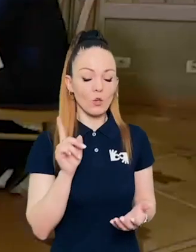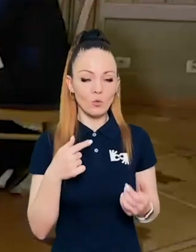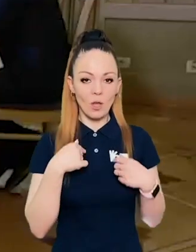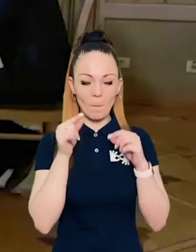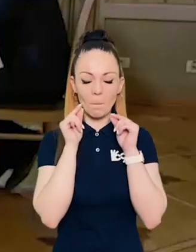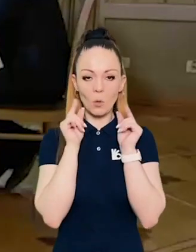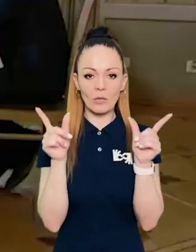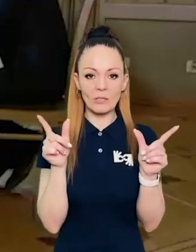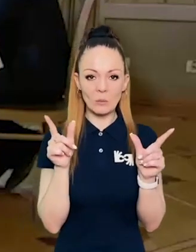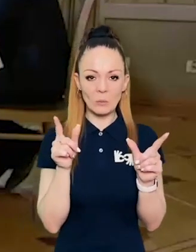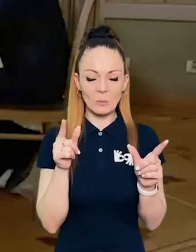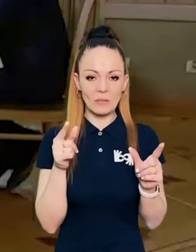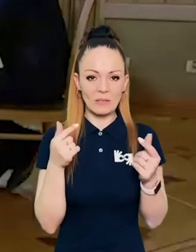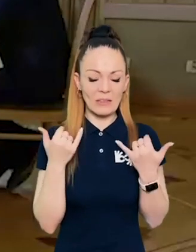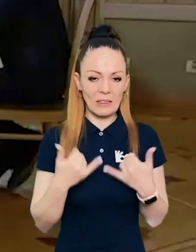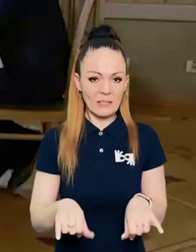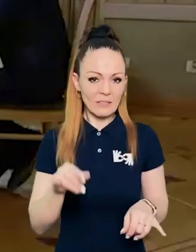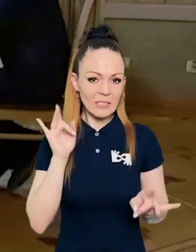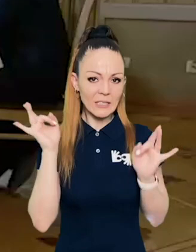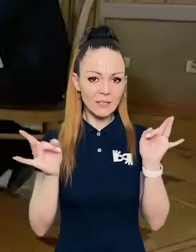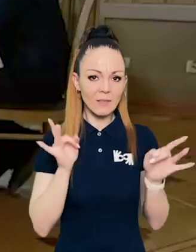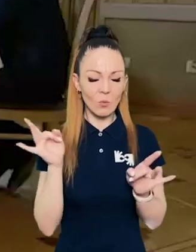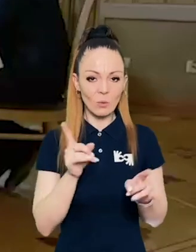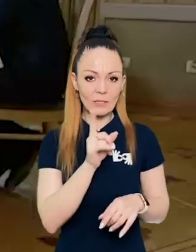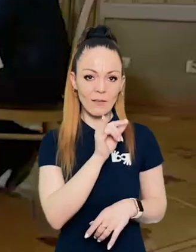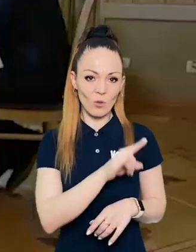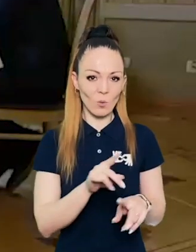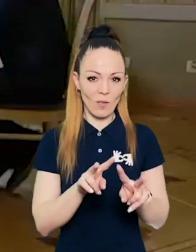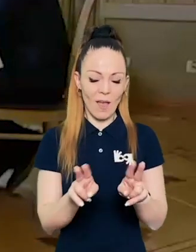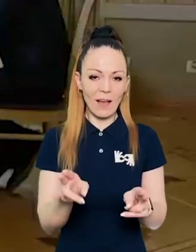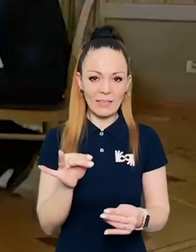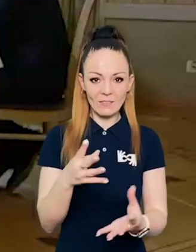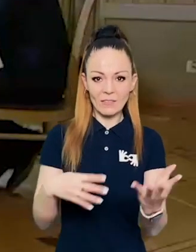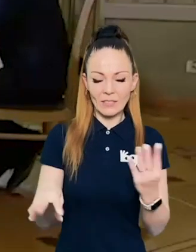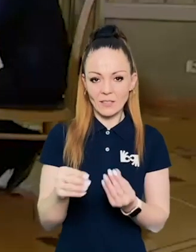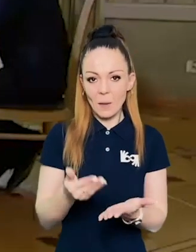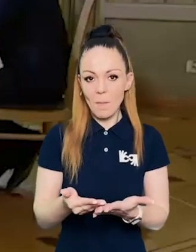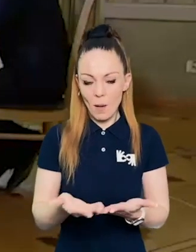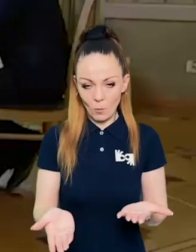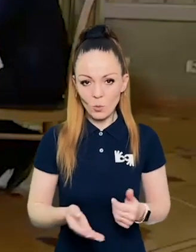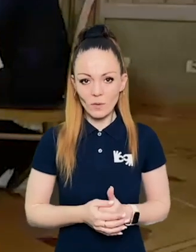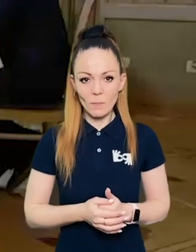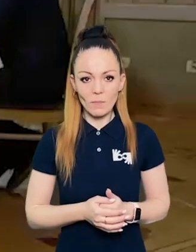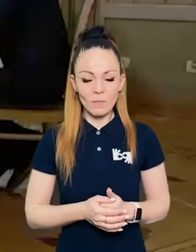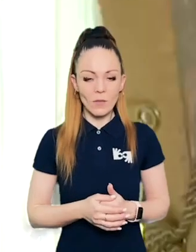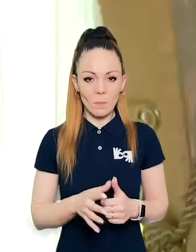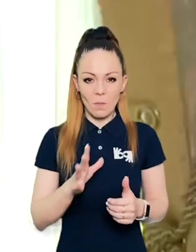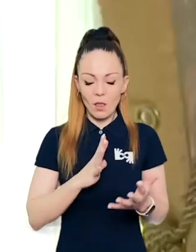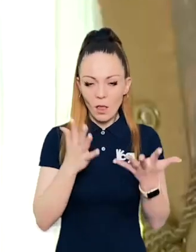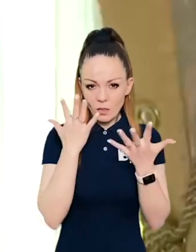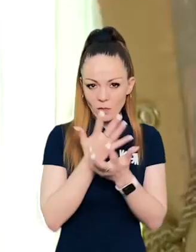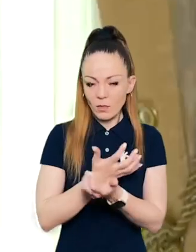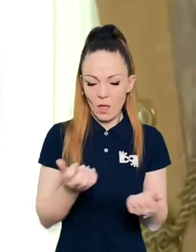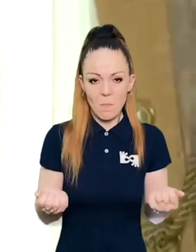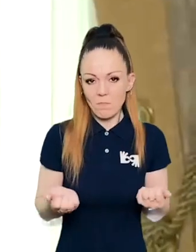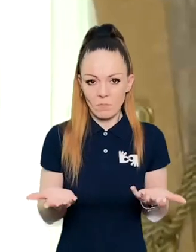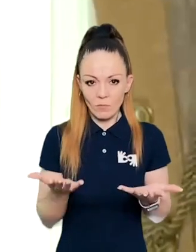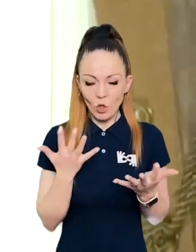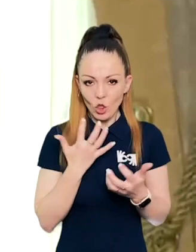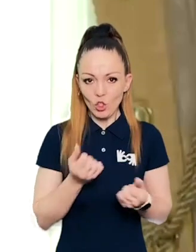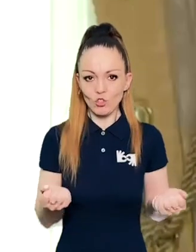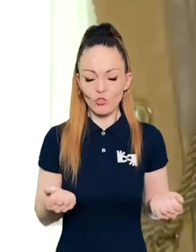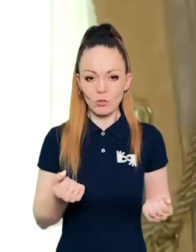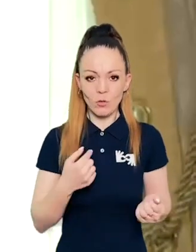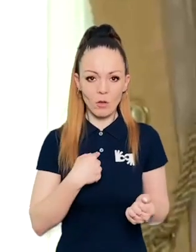Я пам'ятаю, що я прокинулася від дивних звуків за вікном, як усі, мабуть. Темно, була ж